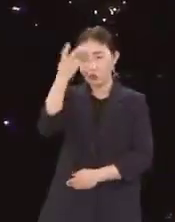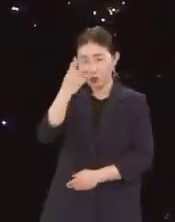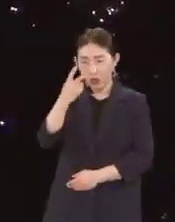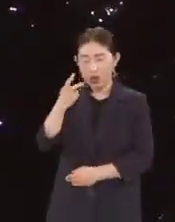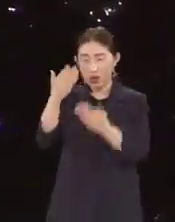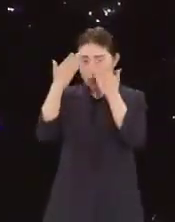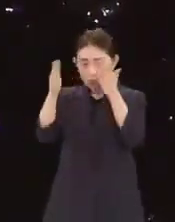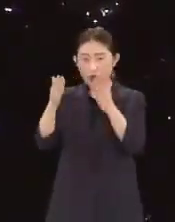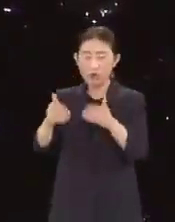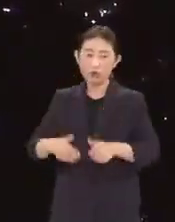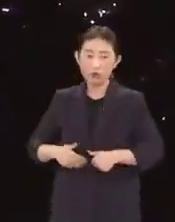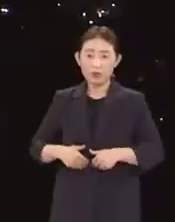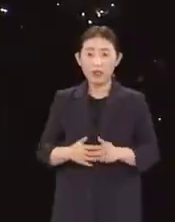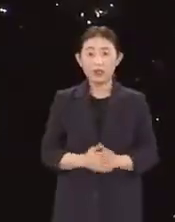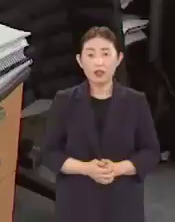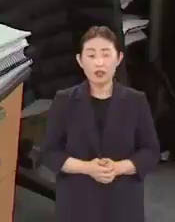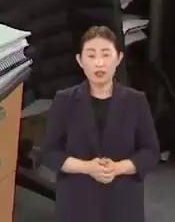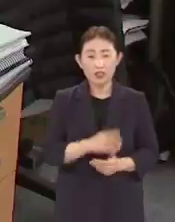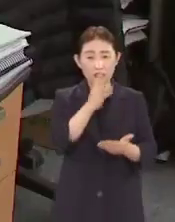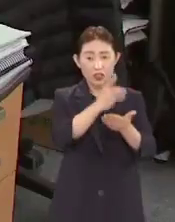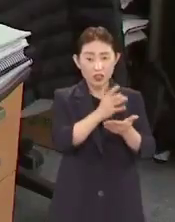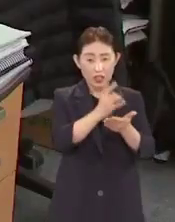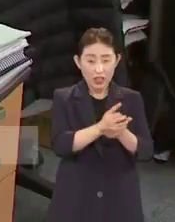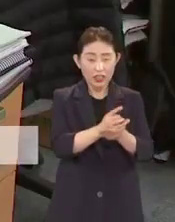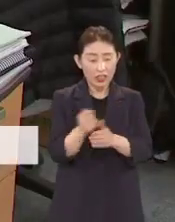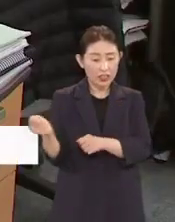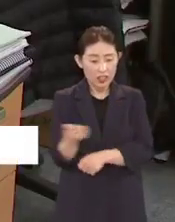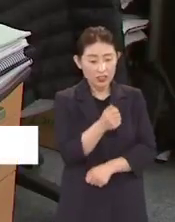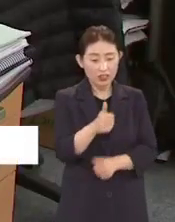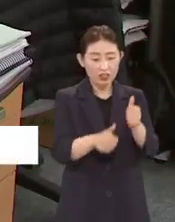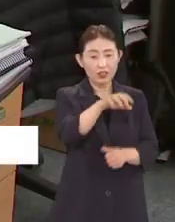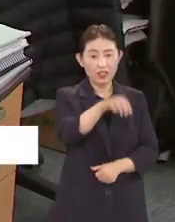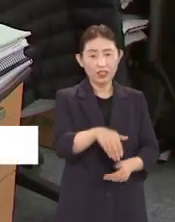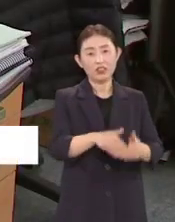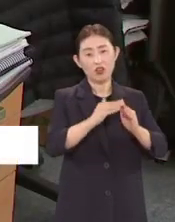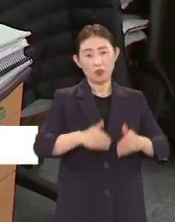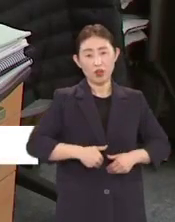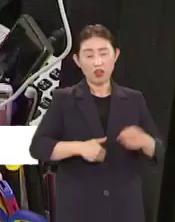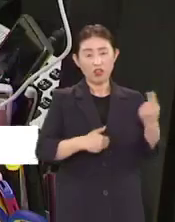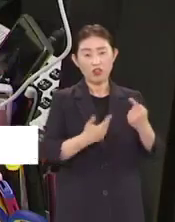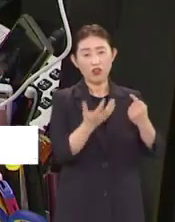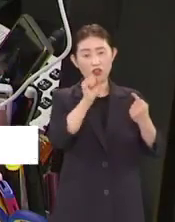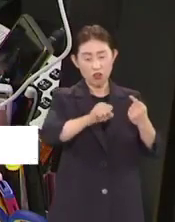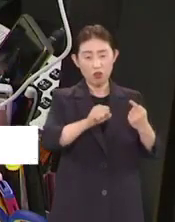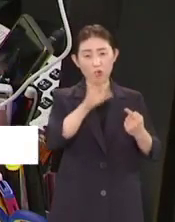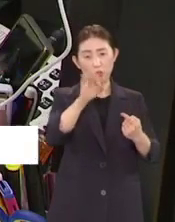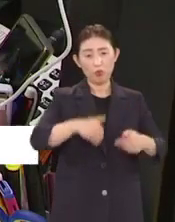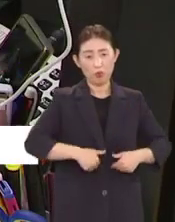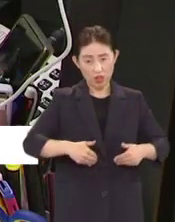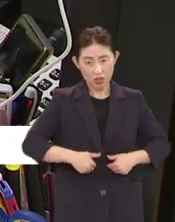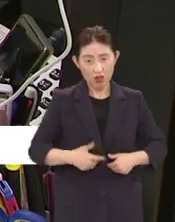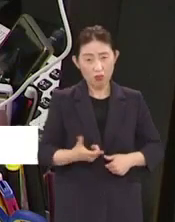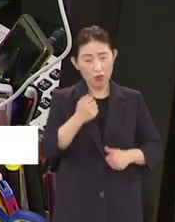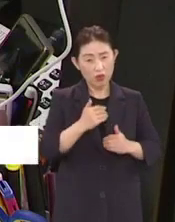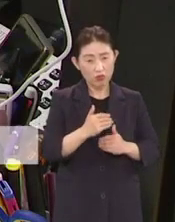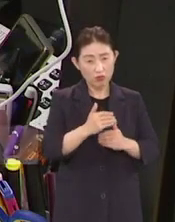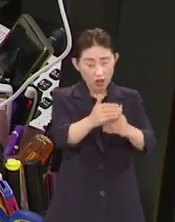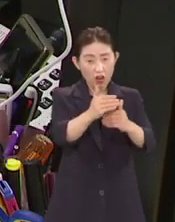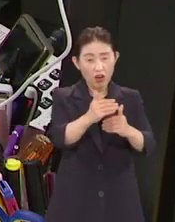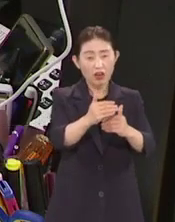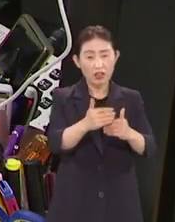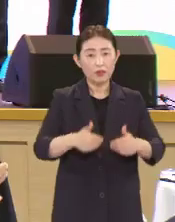주자의 면제가 필요합니다 천안에 신축예정인 테니스 경기장도 1000억원 넘는 사업비가 드는데 역시 속도감 있는